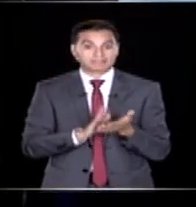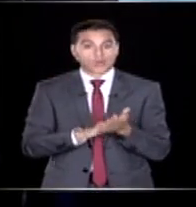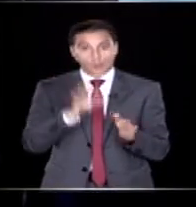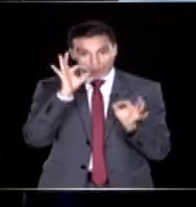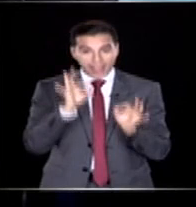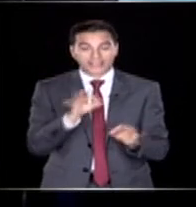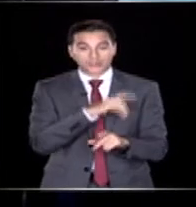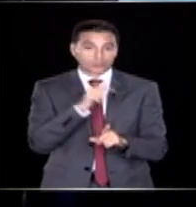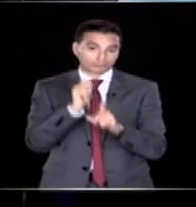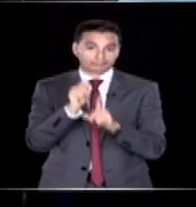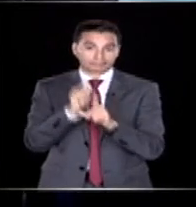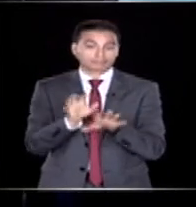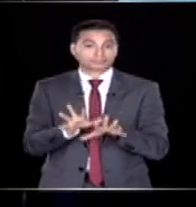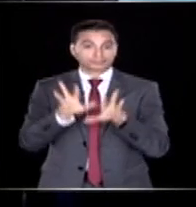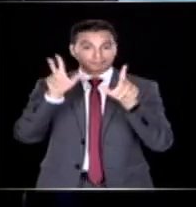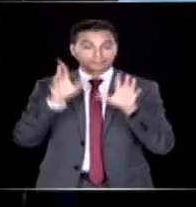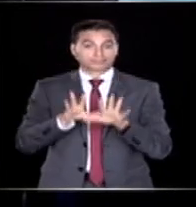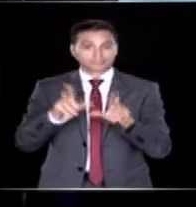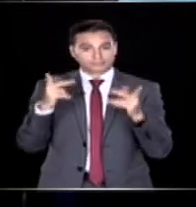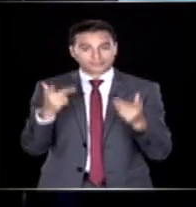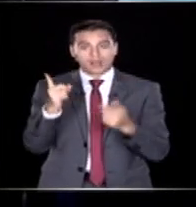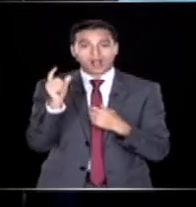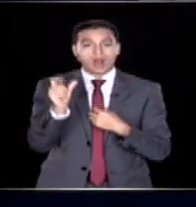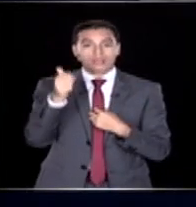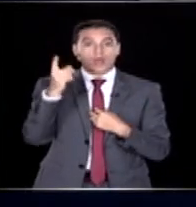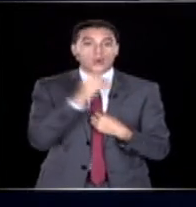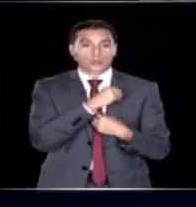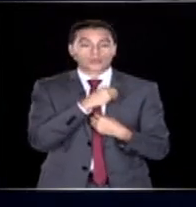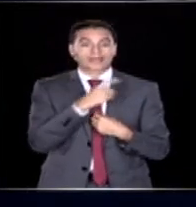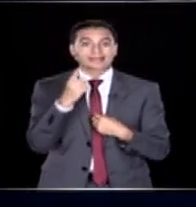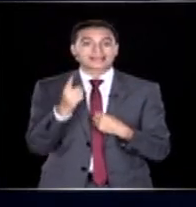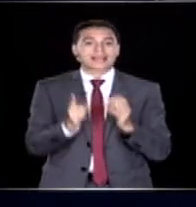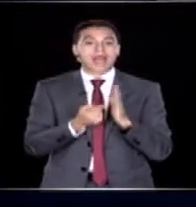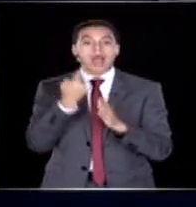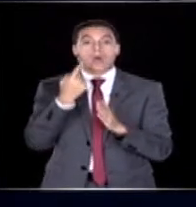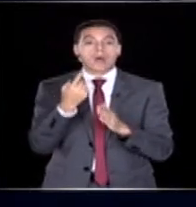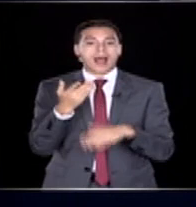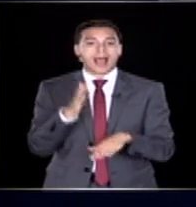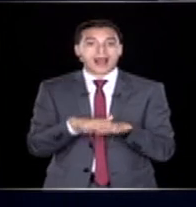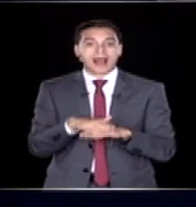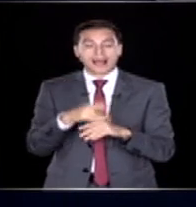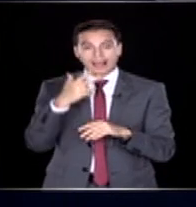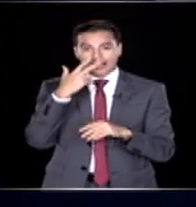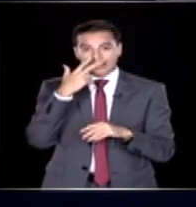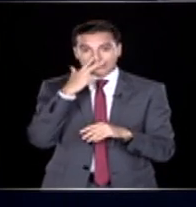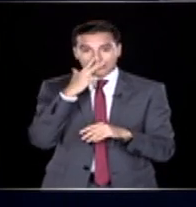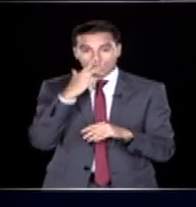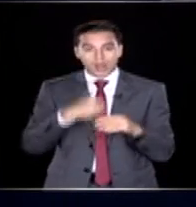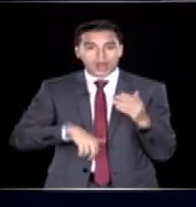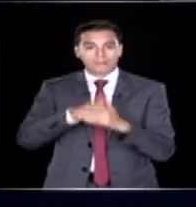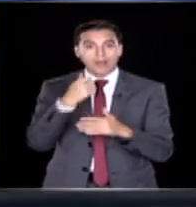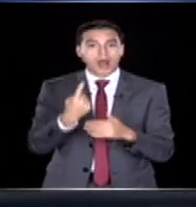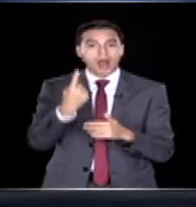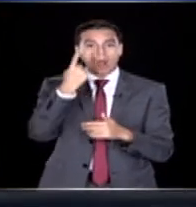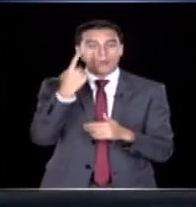واكيد اداكوا شغل كتير. قولي لي يا رنا، ان انا ابقى الاولى على ثانويه عامه فده موضوع كبير